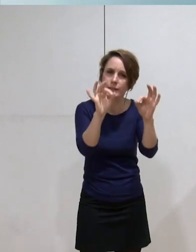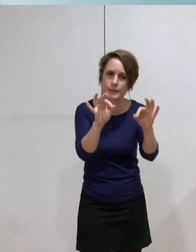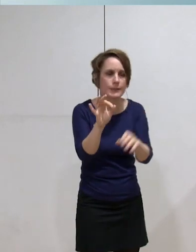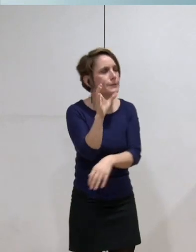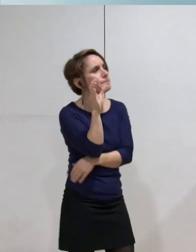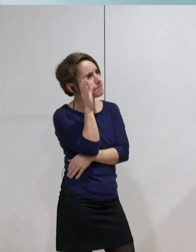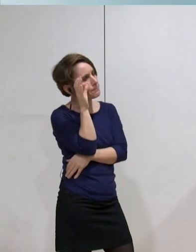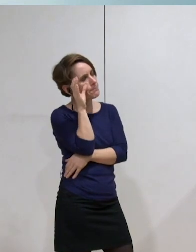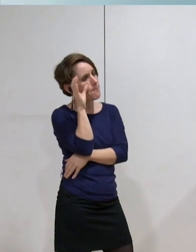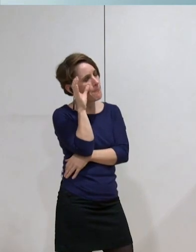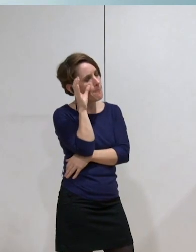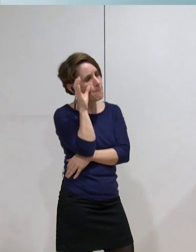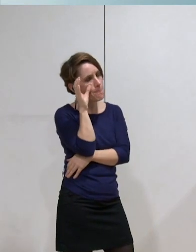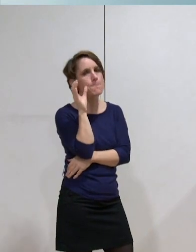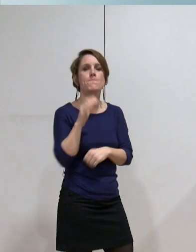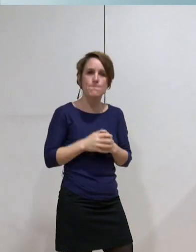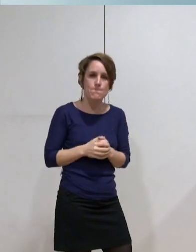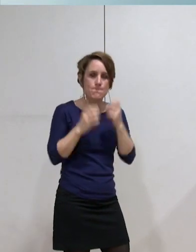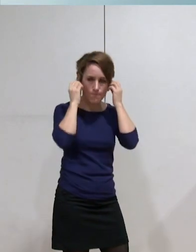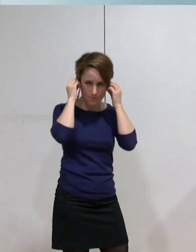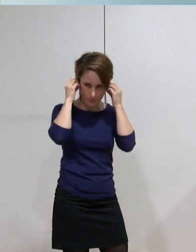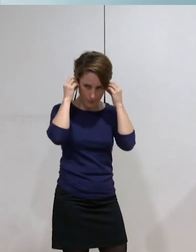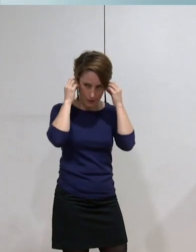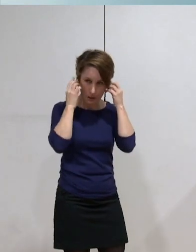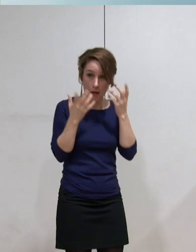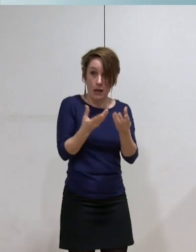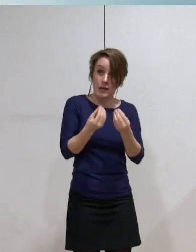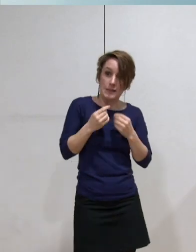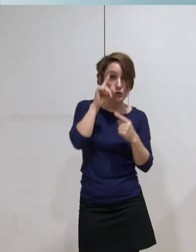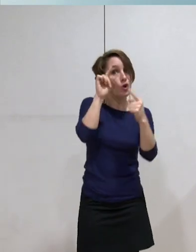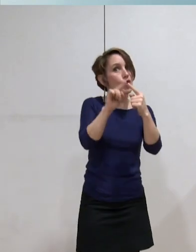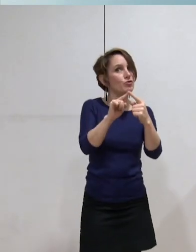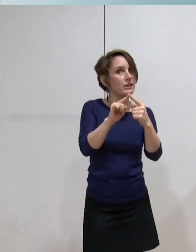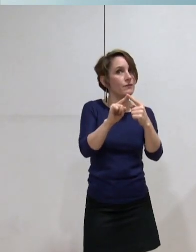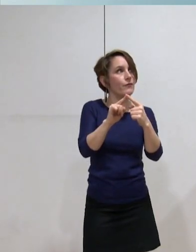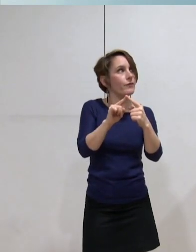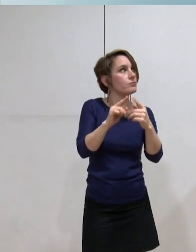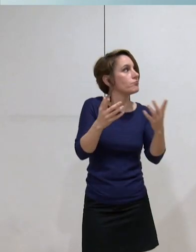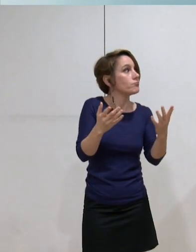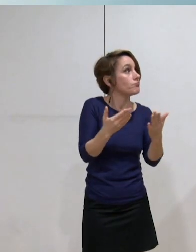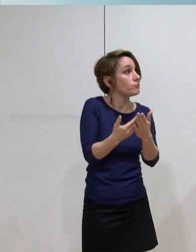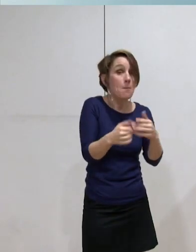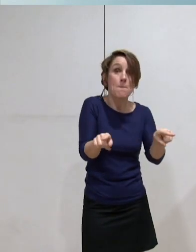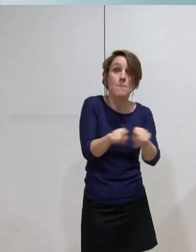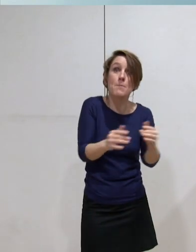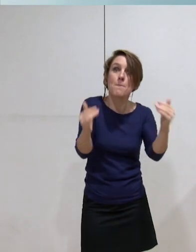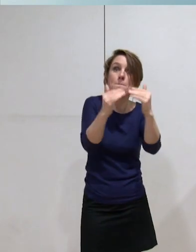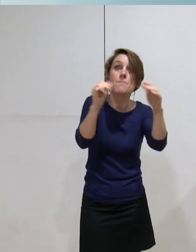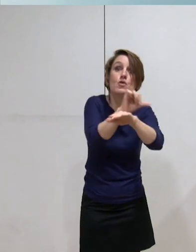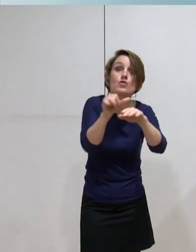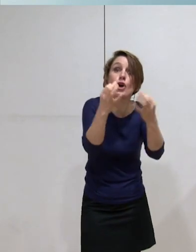nous fixe un objectif je suis pas sûr que nous y parviendrons mais nous allons